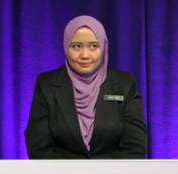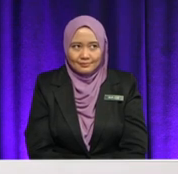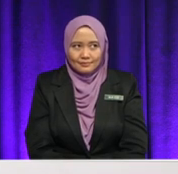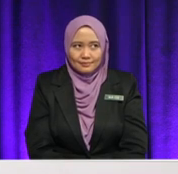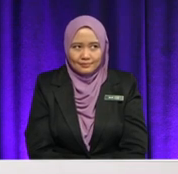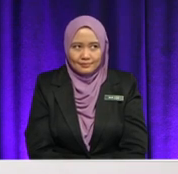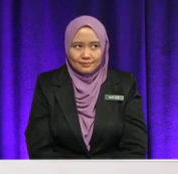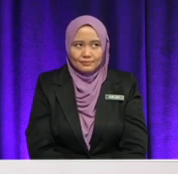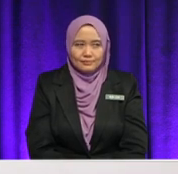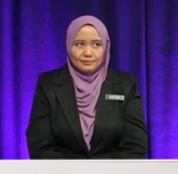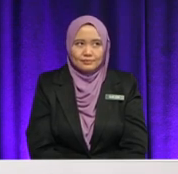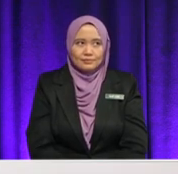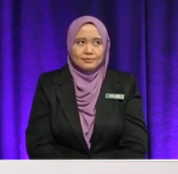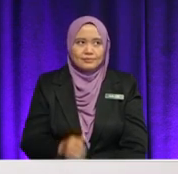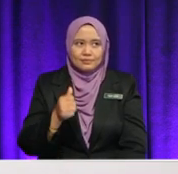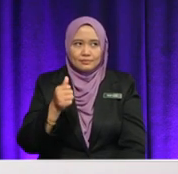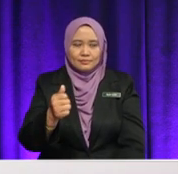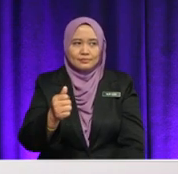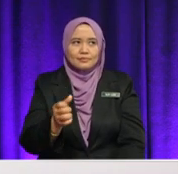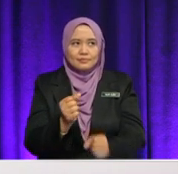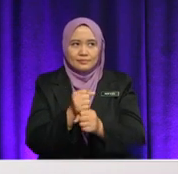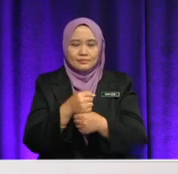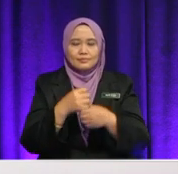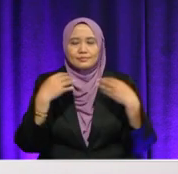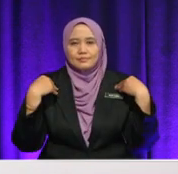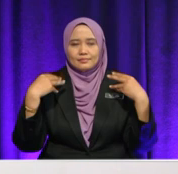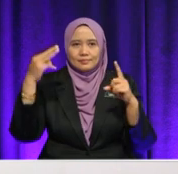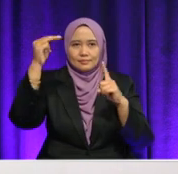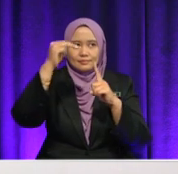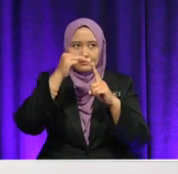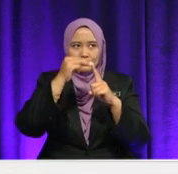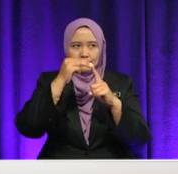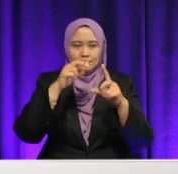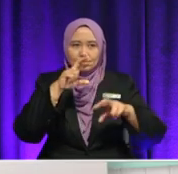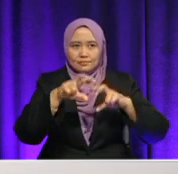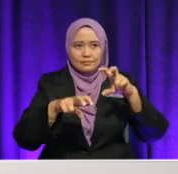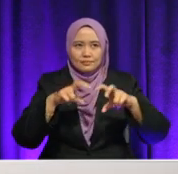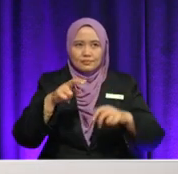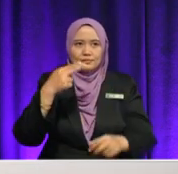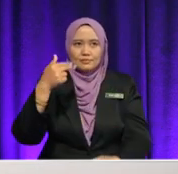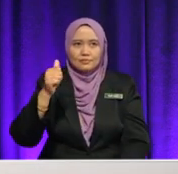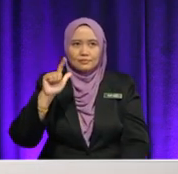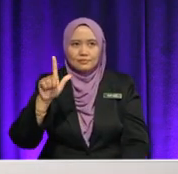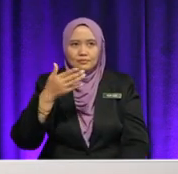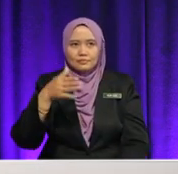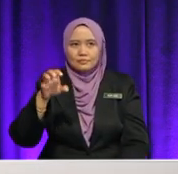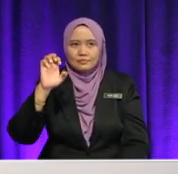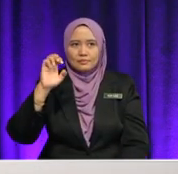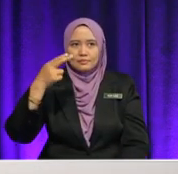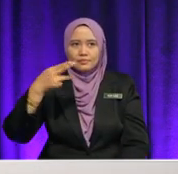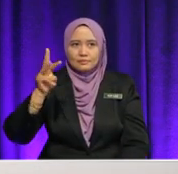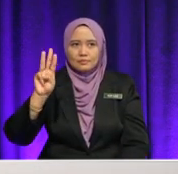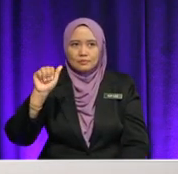dia dibentuk ada matlamatnya mengkaji hal Ikhwan pilihan Raya bagi menjawab persoalannya